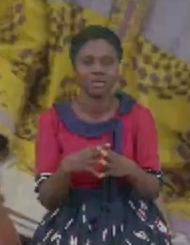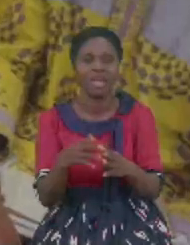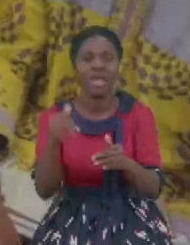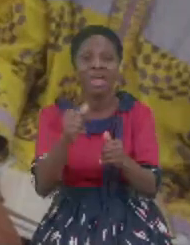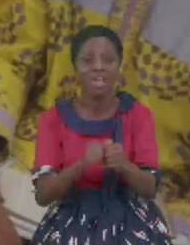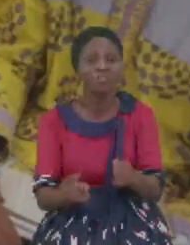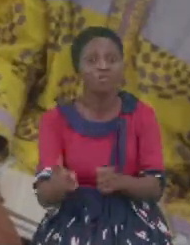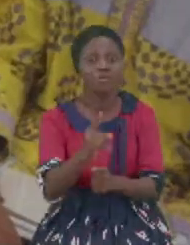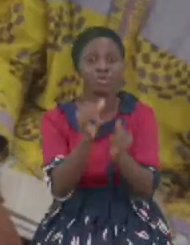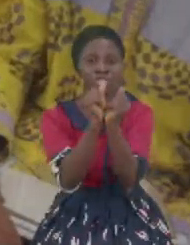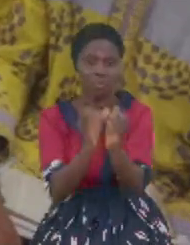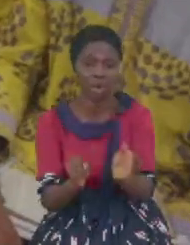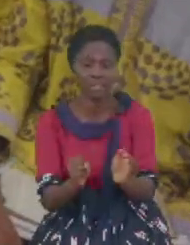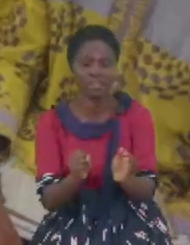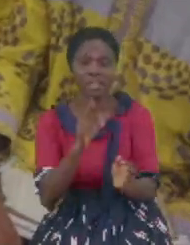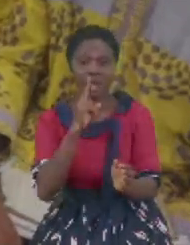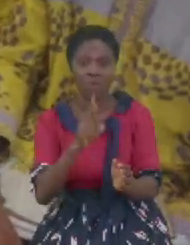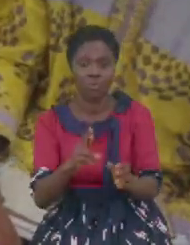rompus.